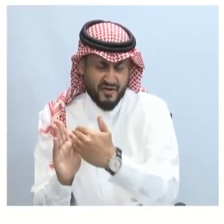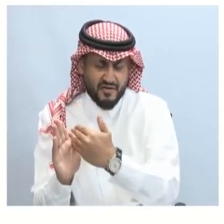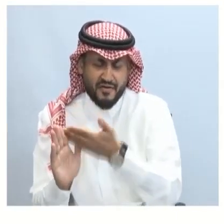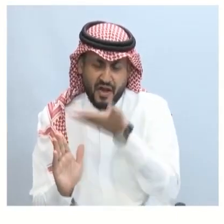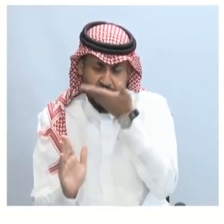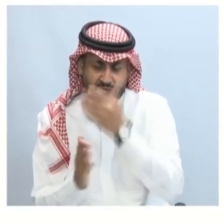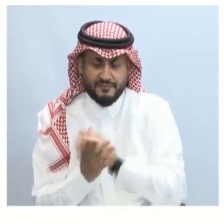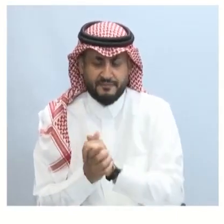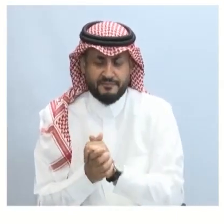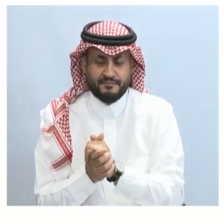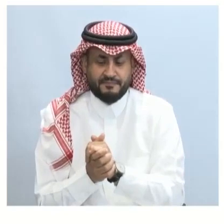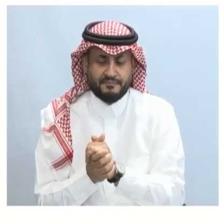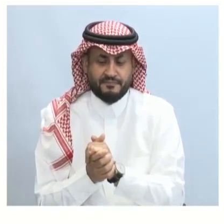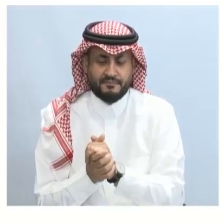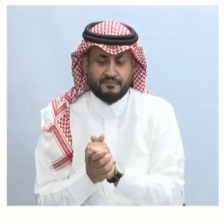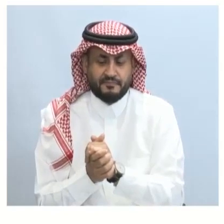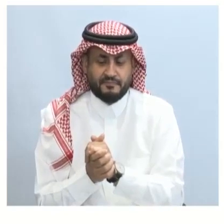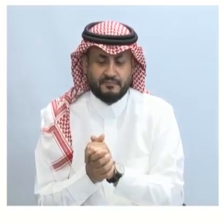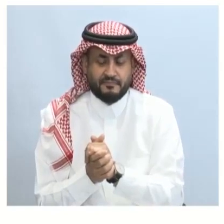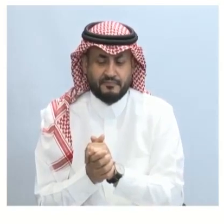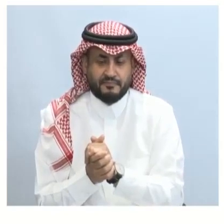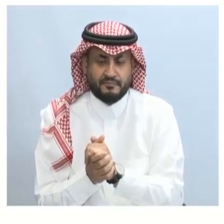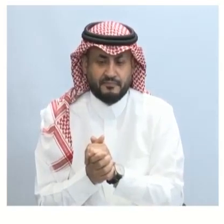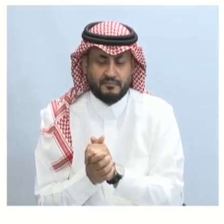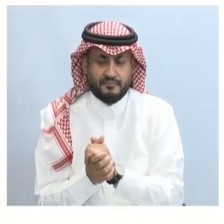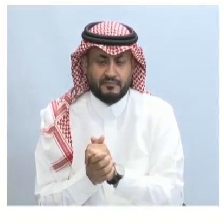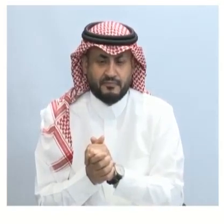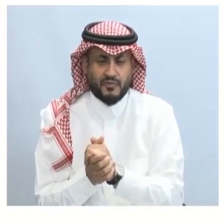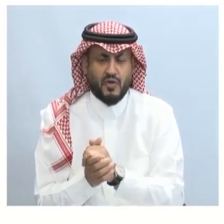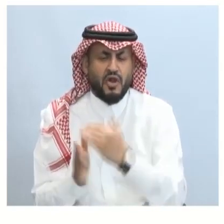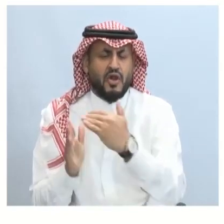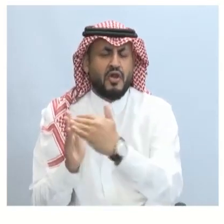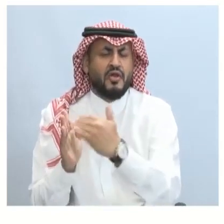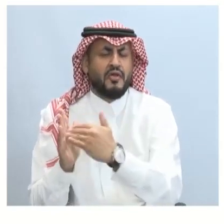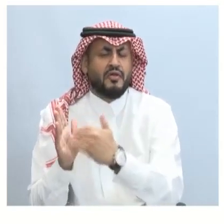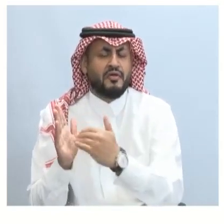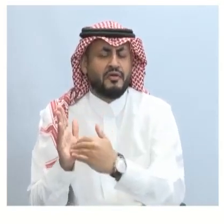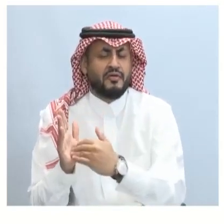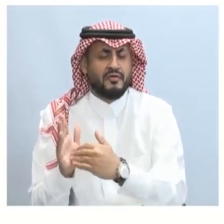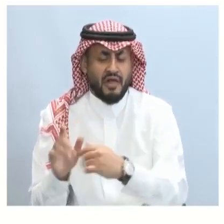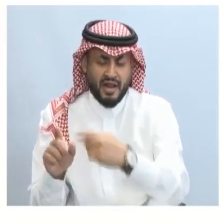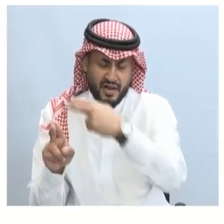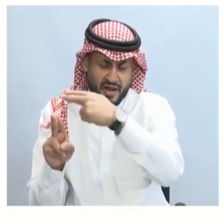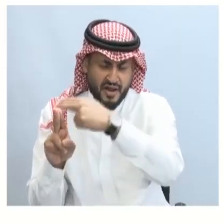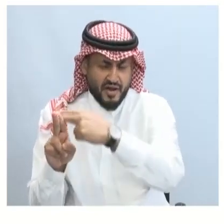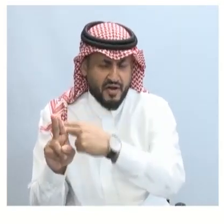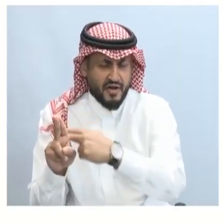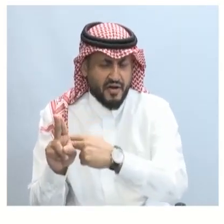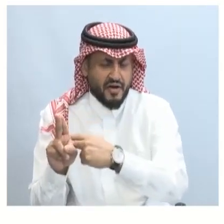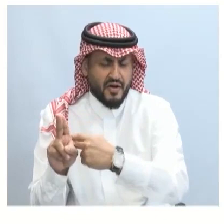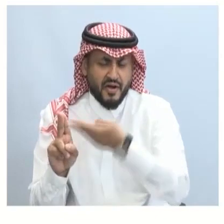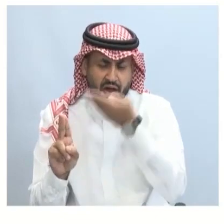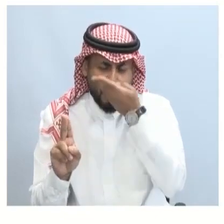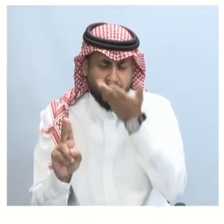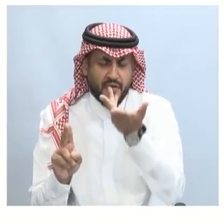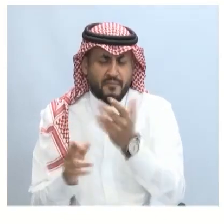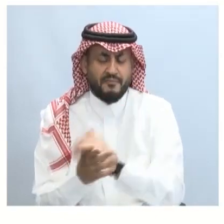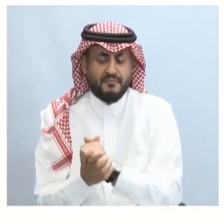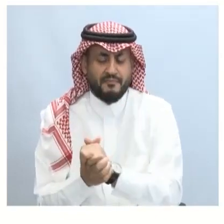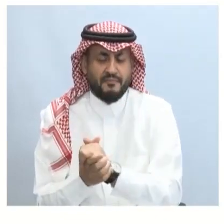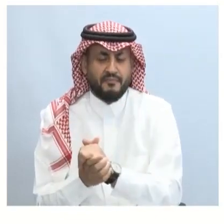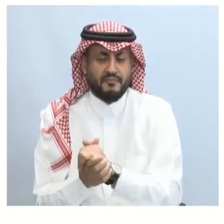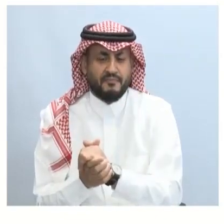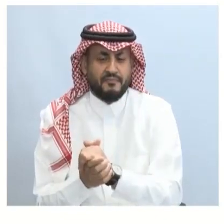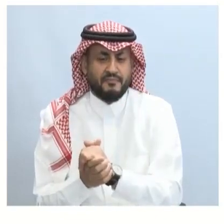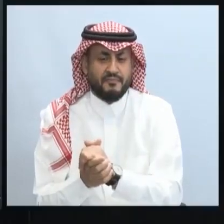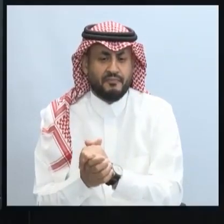المياه اذكر طرائق اخرى يمكن ان تساعد في توفير المياه ما